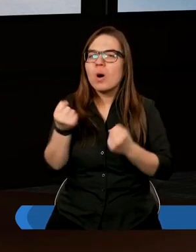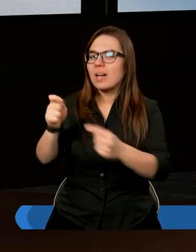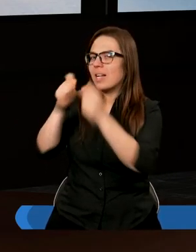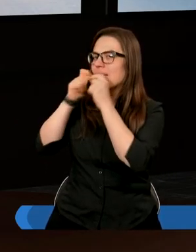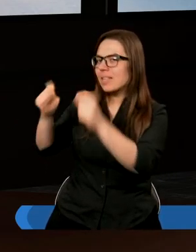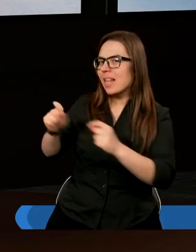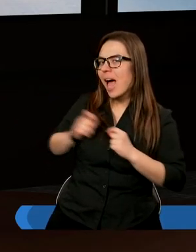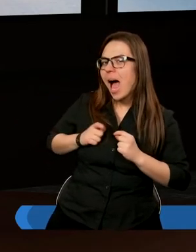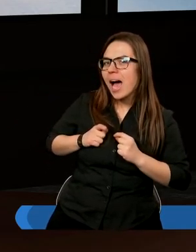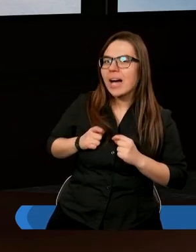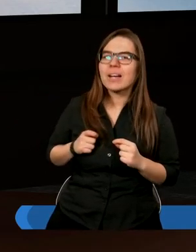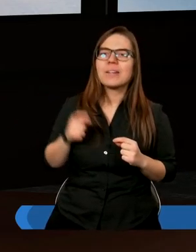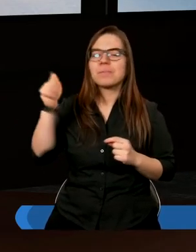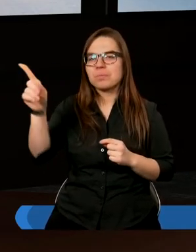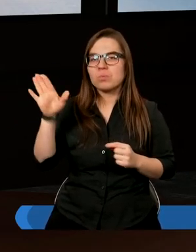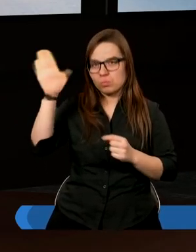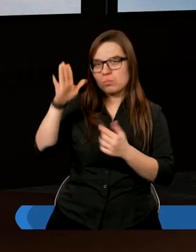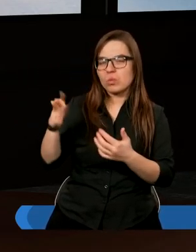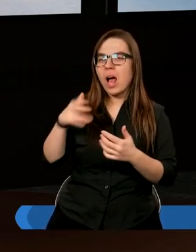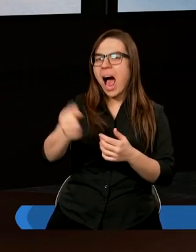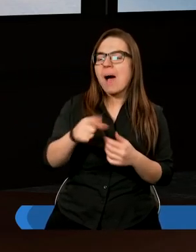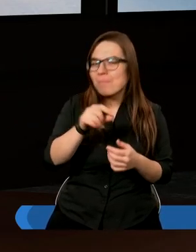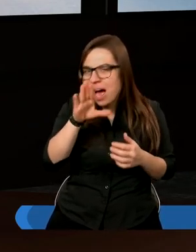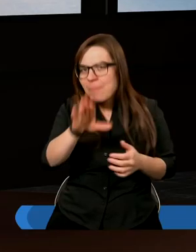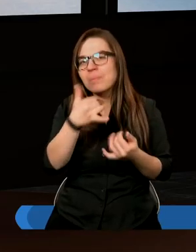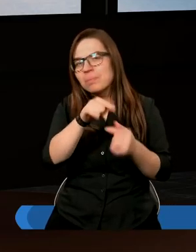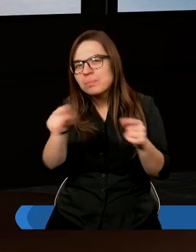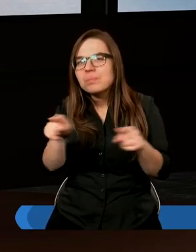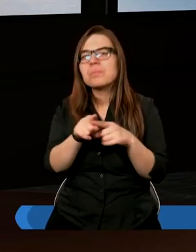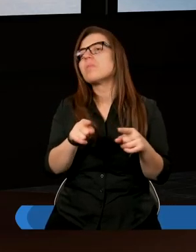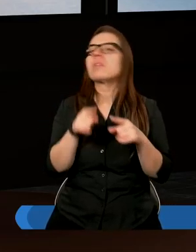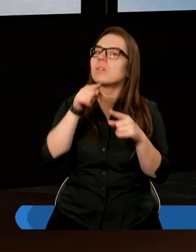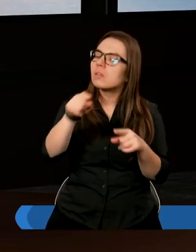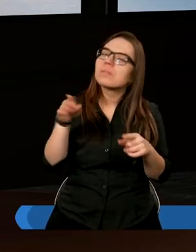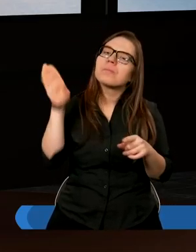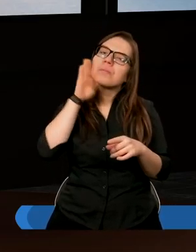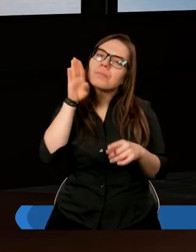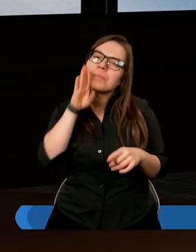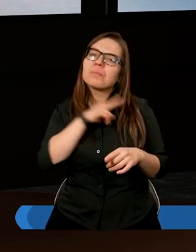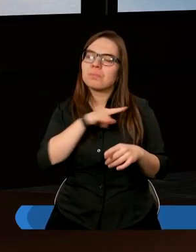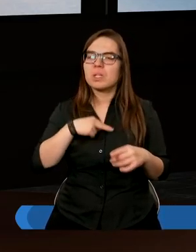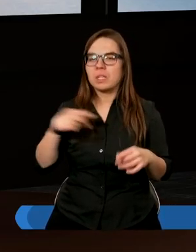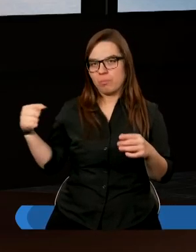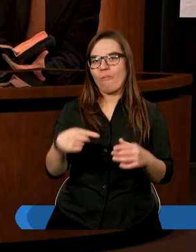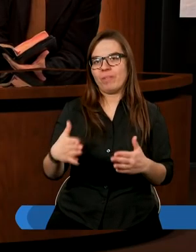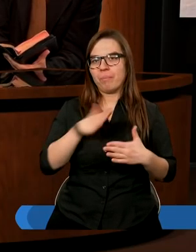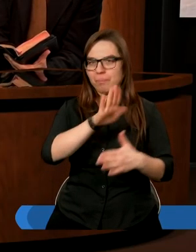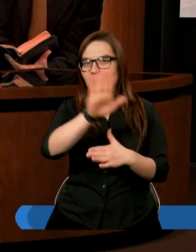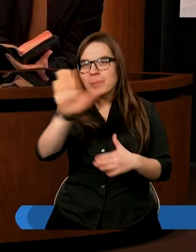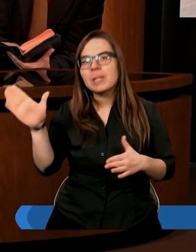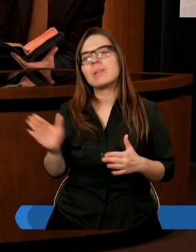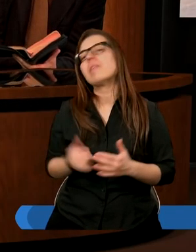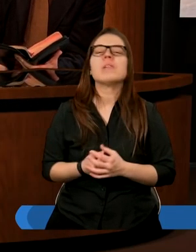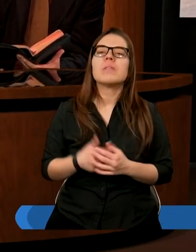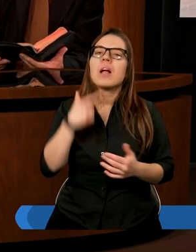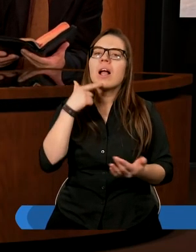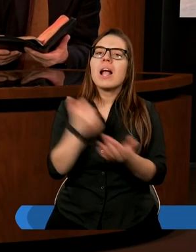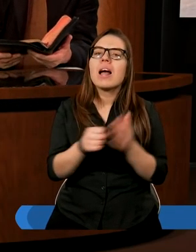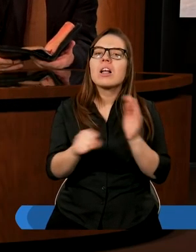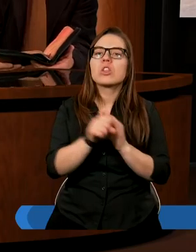który apostoł Paweł miał i dobrze jest, gdy my taki sam posiadamy też. Z listu do